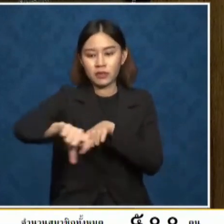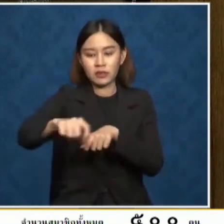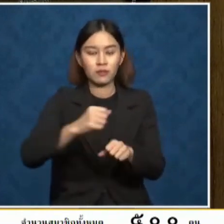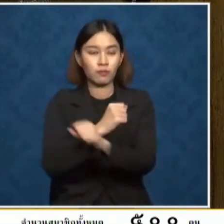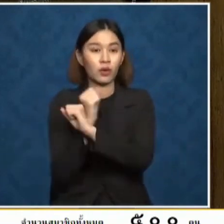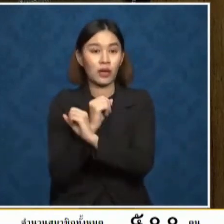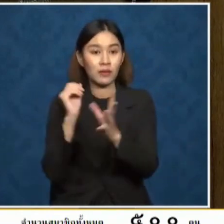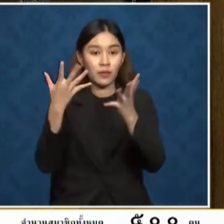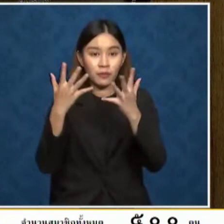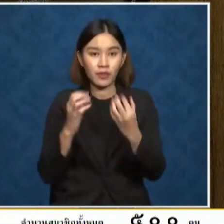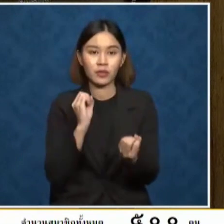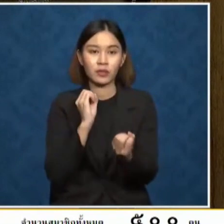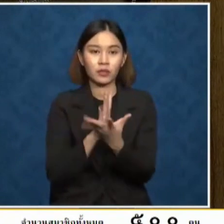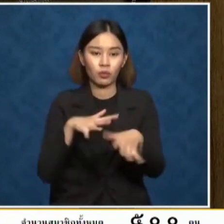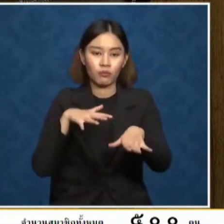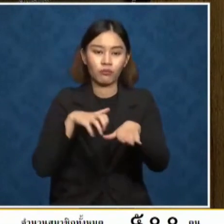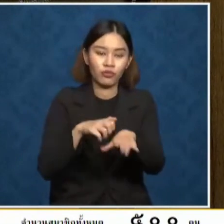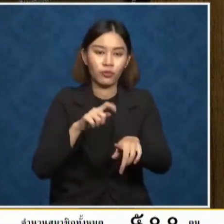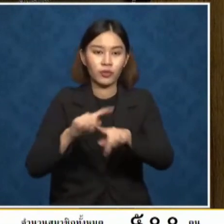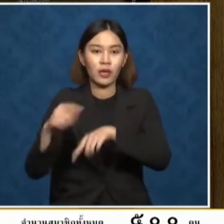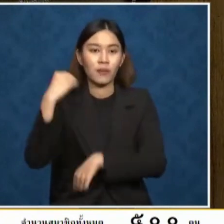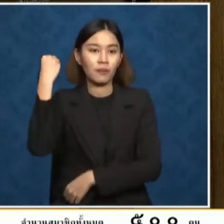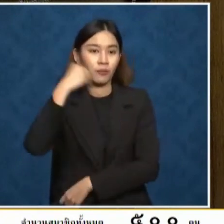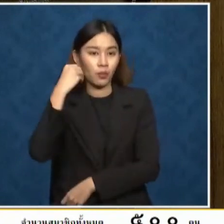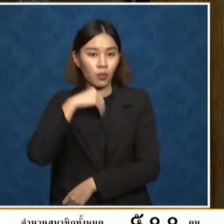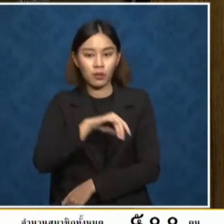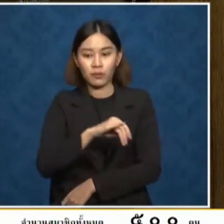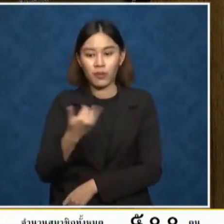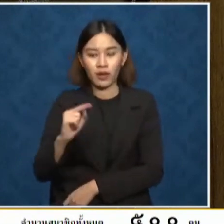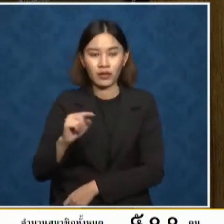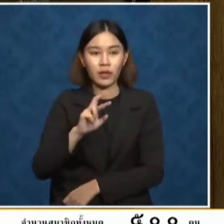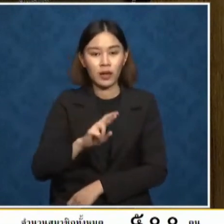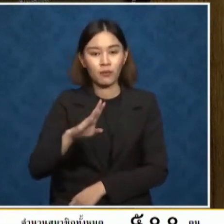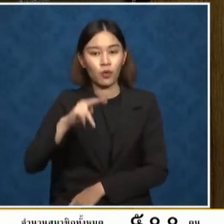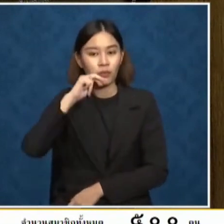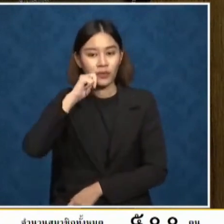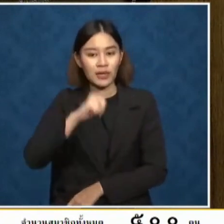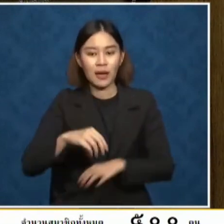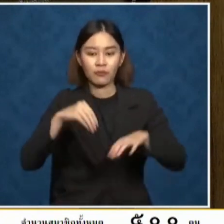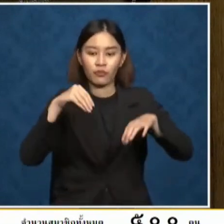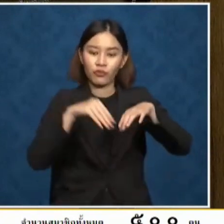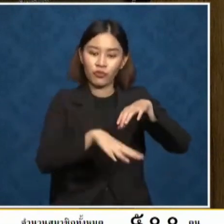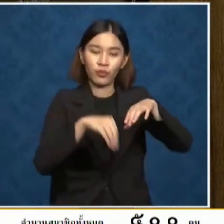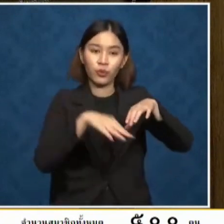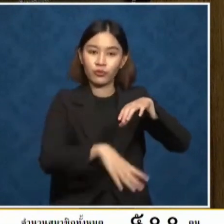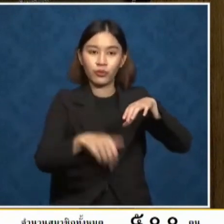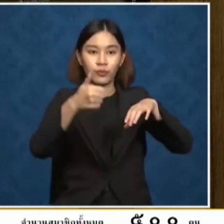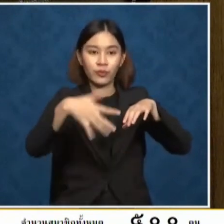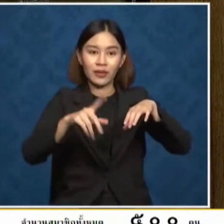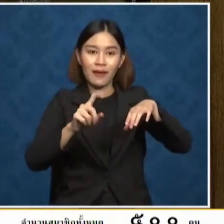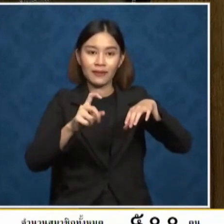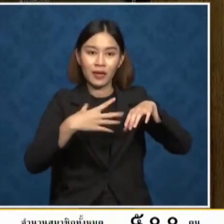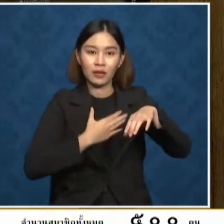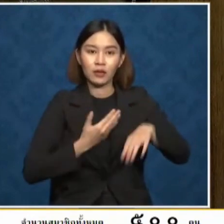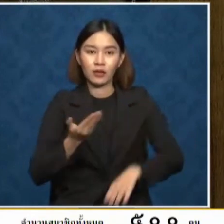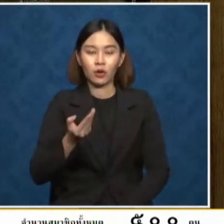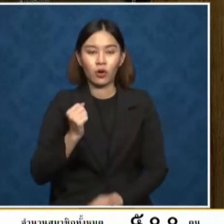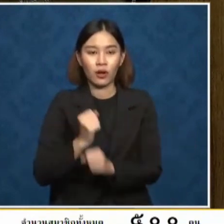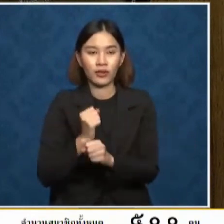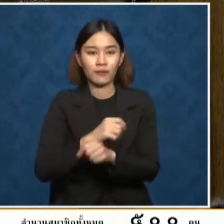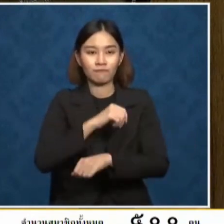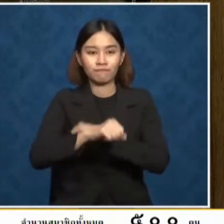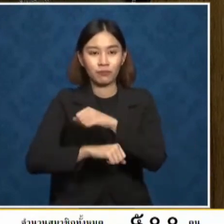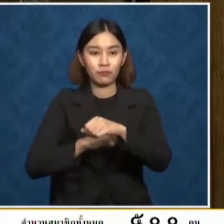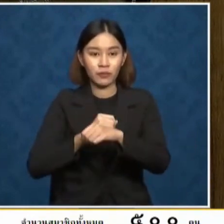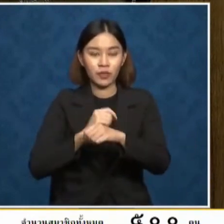ระหว่างเลนสวนจึงเกิดบเหตุบ่อยรวมไปถึงบางจุดระบบระบายน้ำไม่สามารถระบายน้ำออกจากถนนได้ดิฉันจึงอยากขอมีการสร้างเกาะ